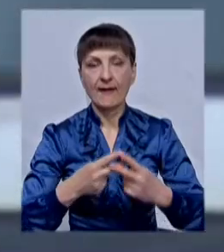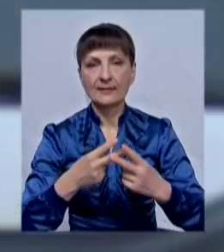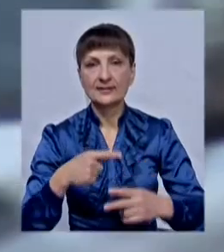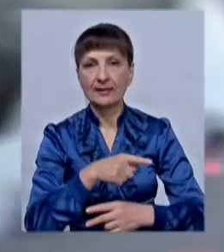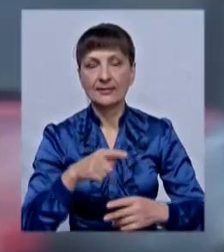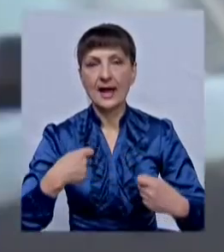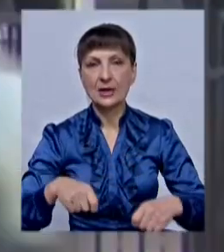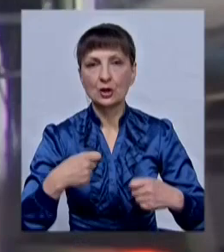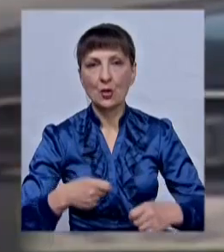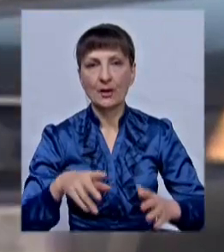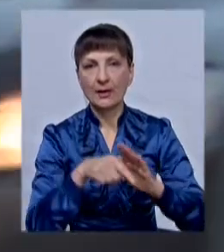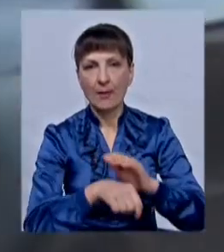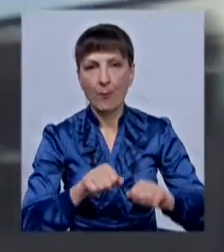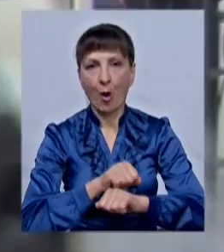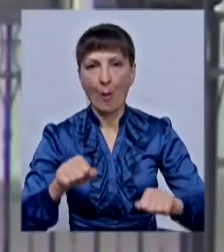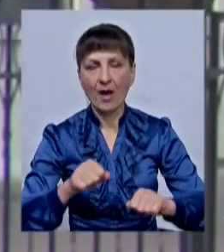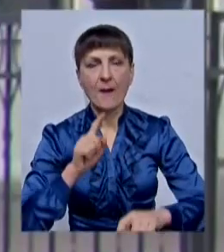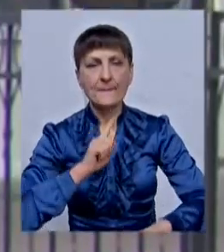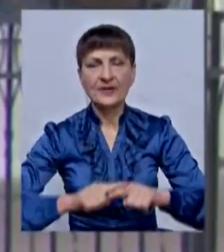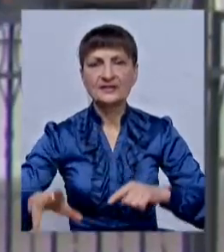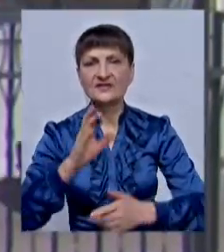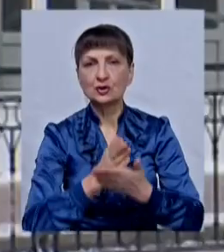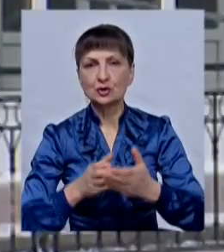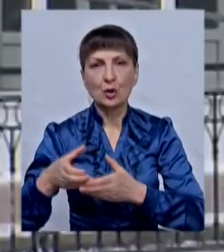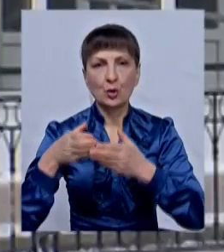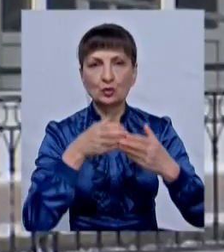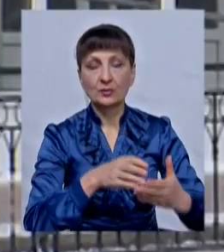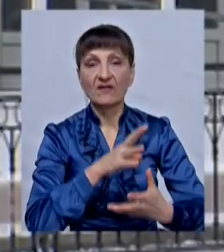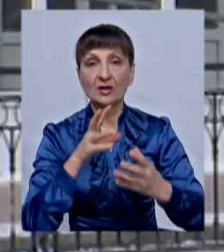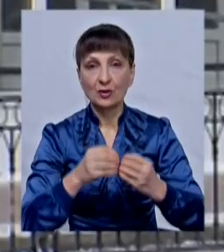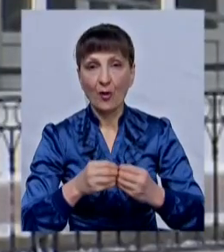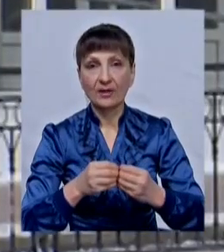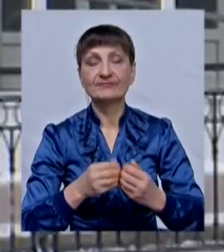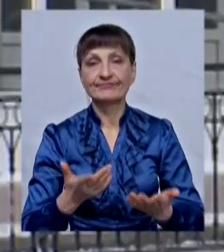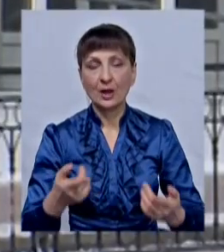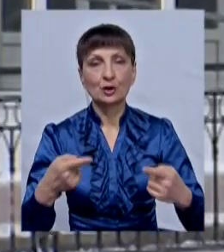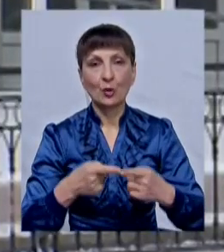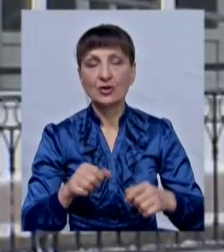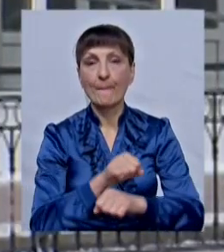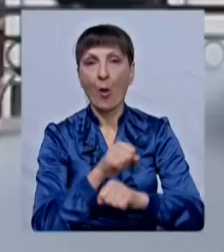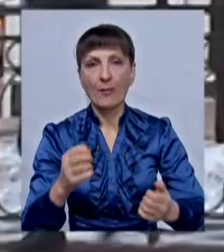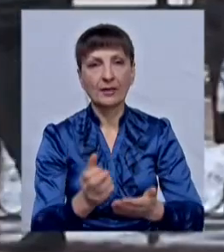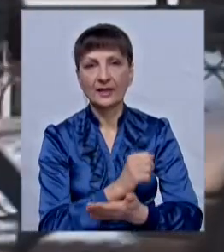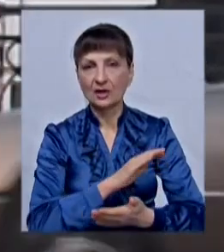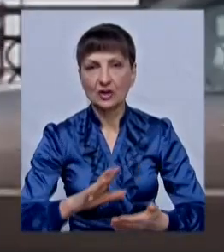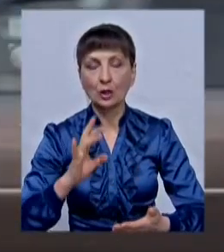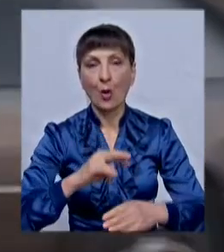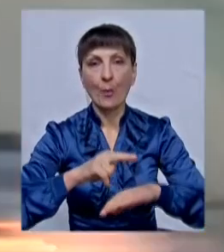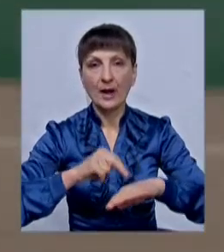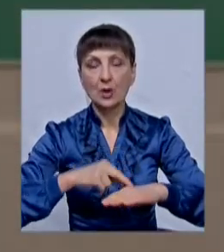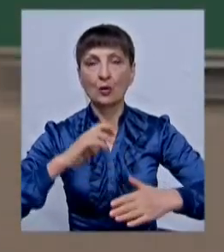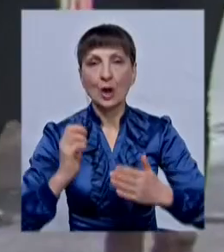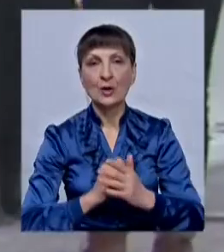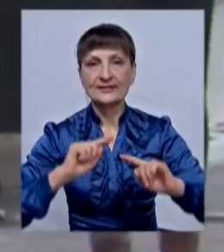На место были тут же стянуты все экстренные службы города. В итоге, как и предполагалось, бомбу не нашли. Зато полицейским